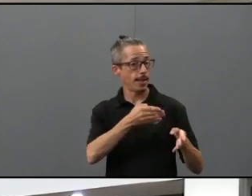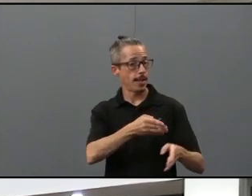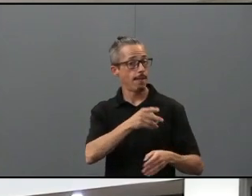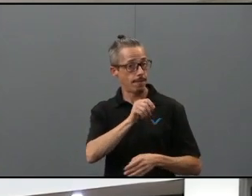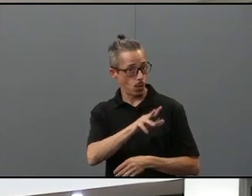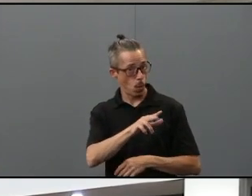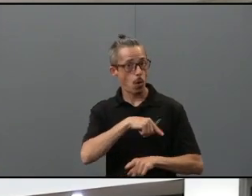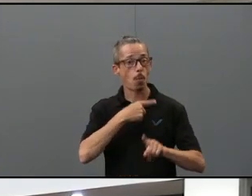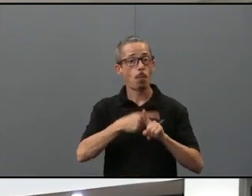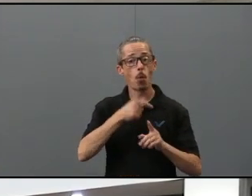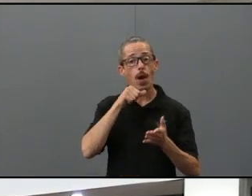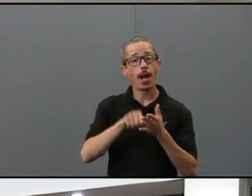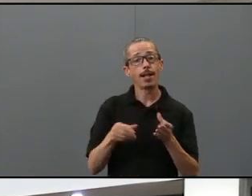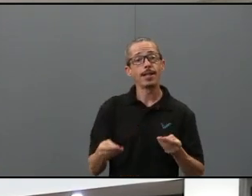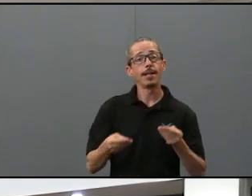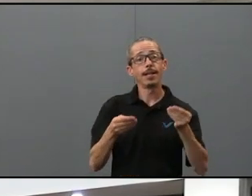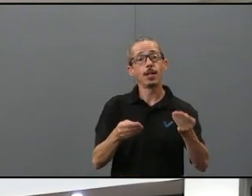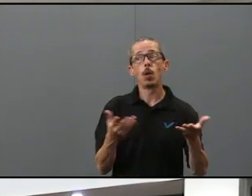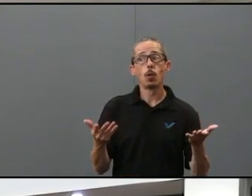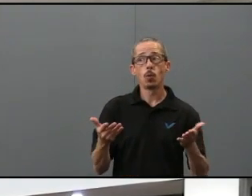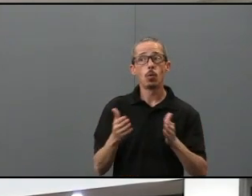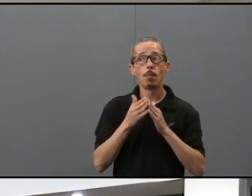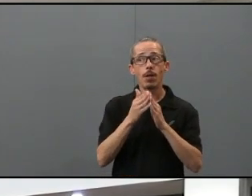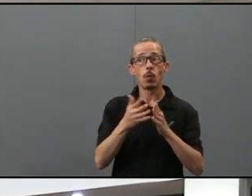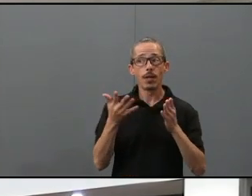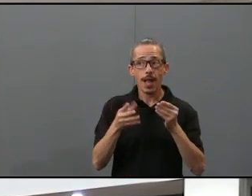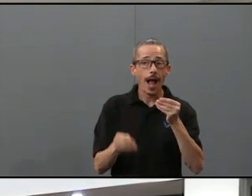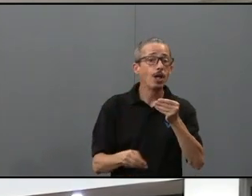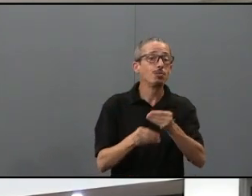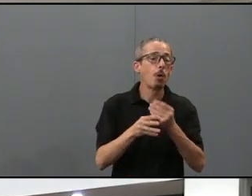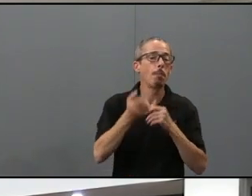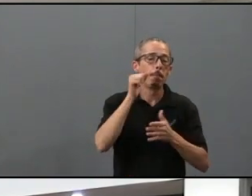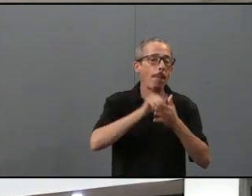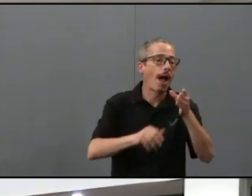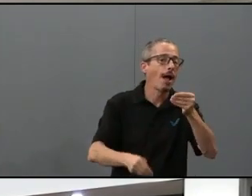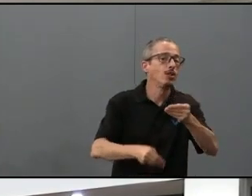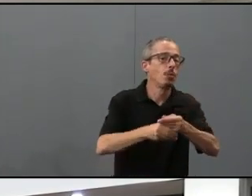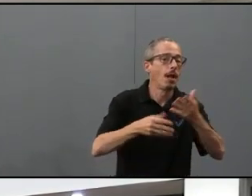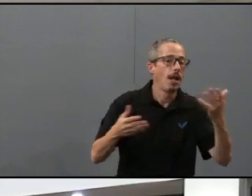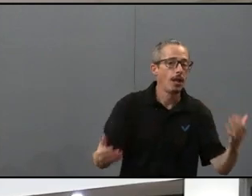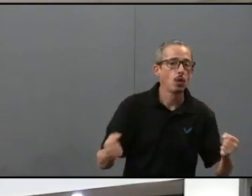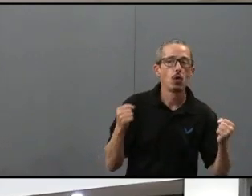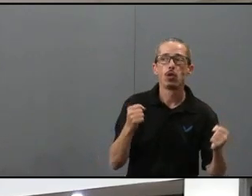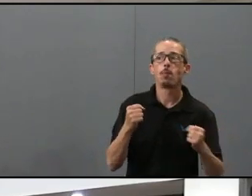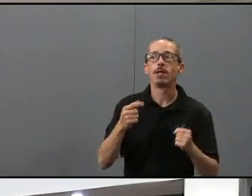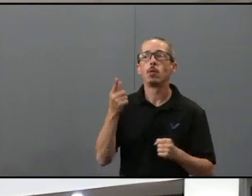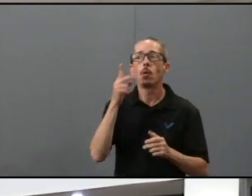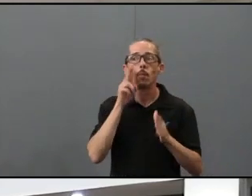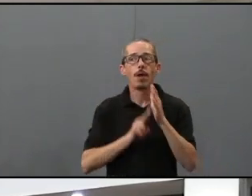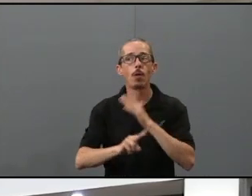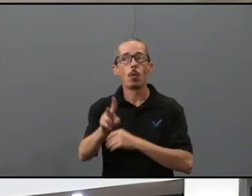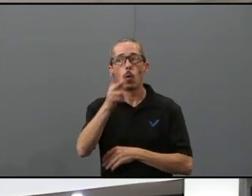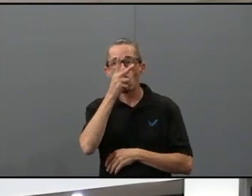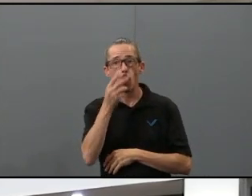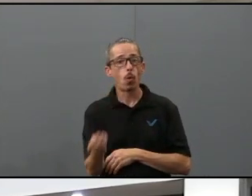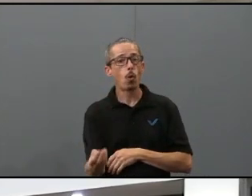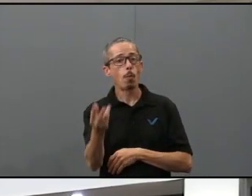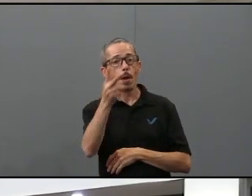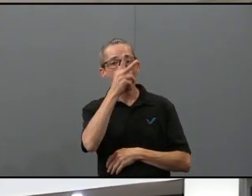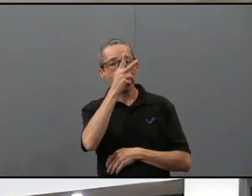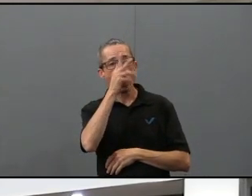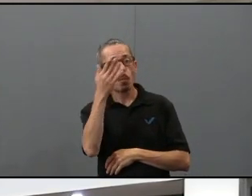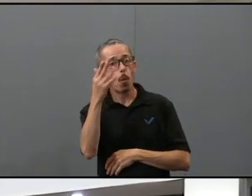aussi dans la lettre on n pas demandé aussi c'est comme en supplément aussi c'est possible de projeter une lumière